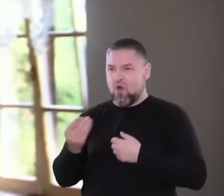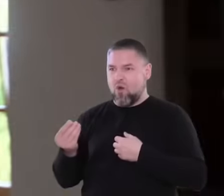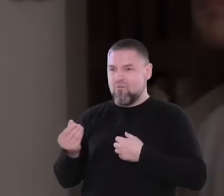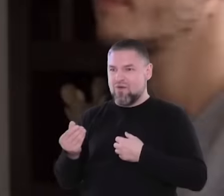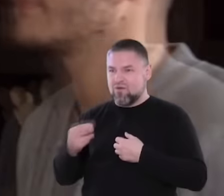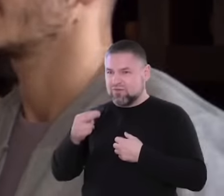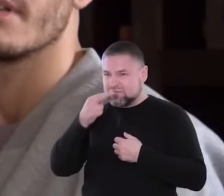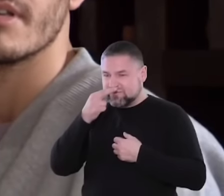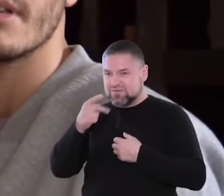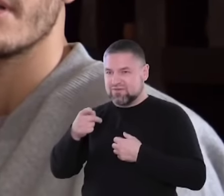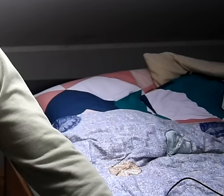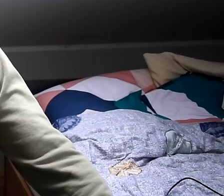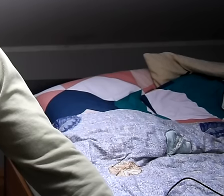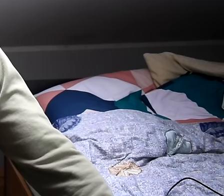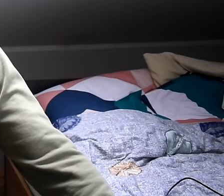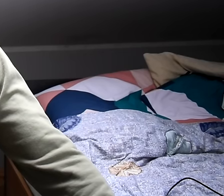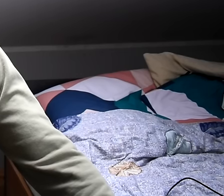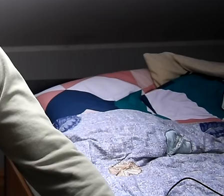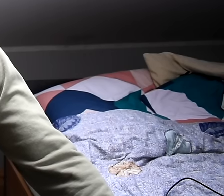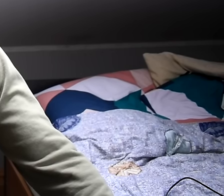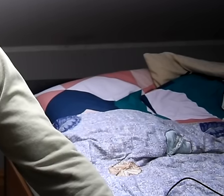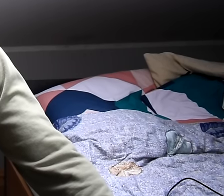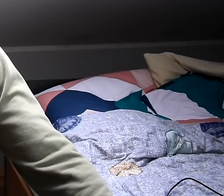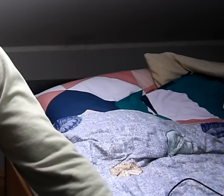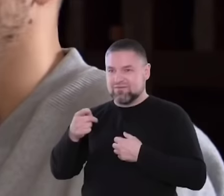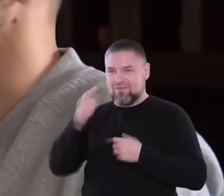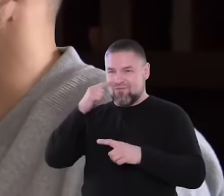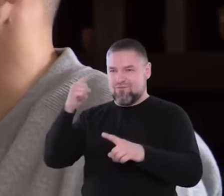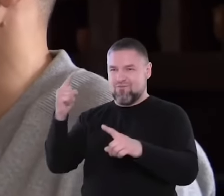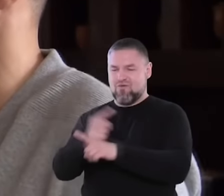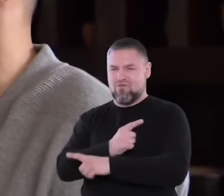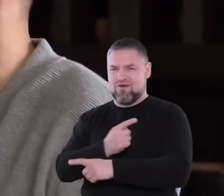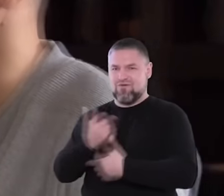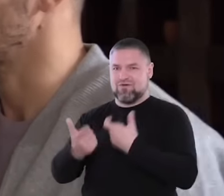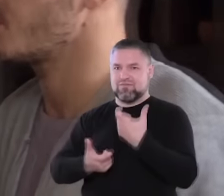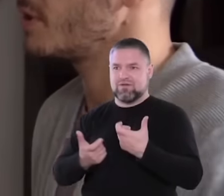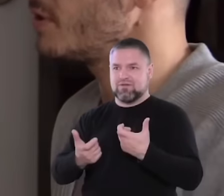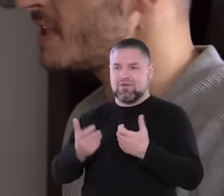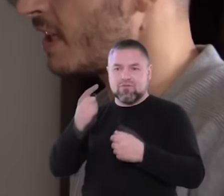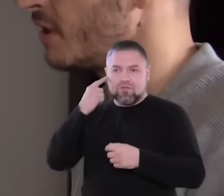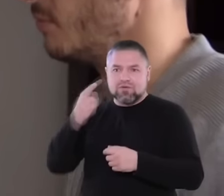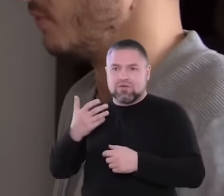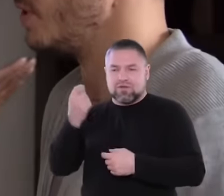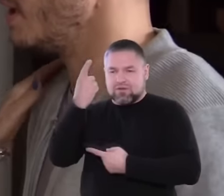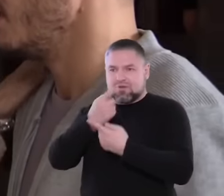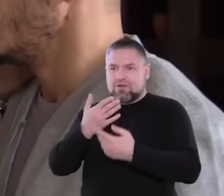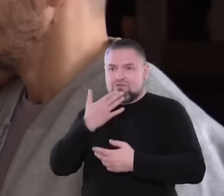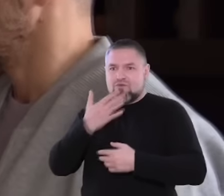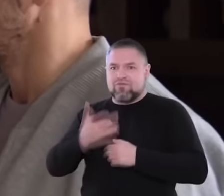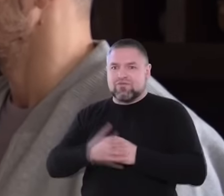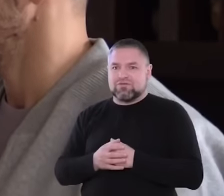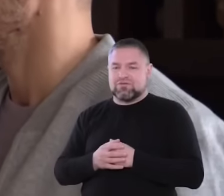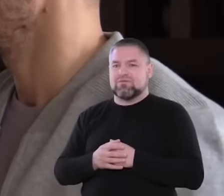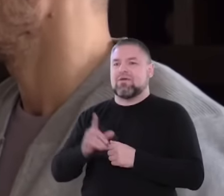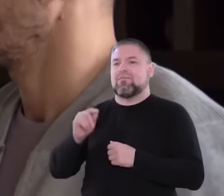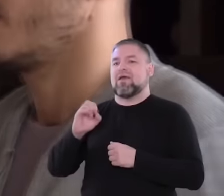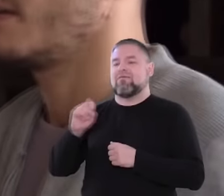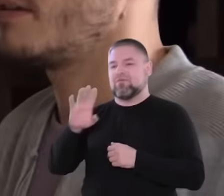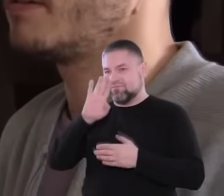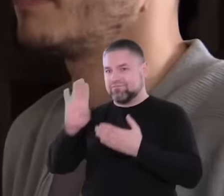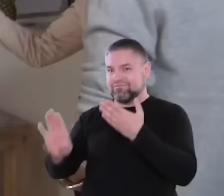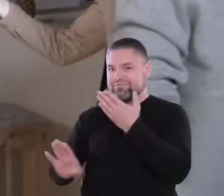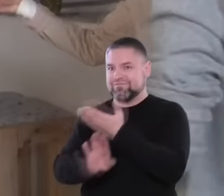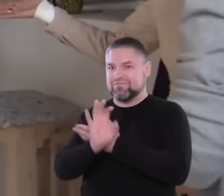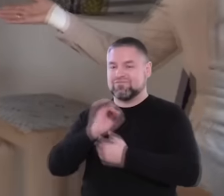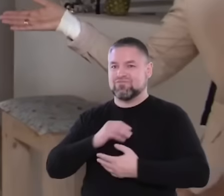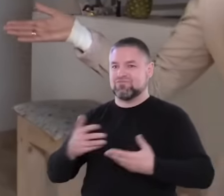kasę, no to myliliście się. Czyli jednak nie będzie oświadczeń. No, ale Anita, posłuchaj, to nie jest tak, jak ty mówisz. Pawełku, przedstawiam